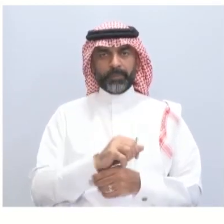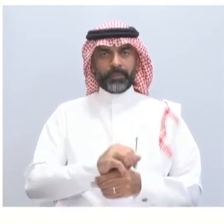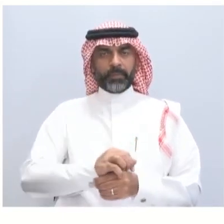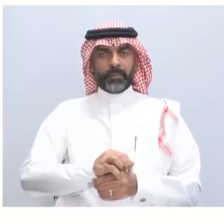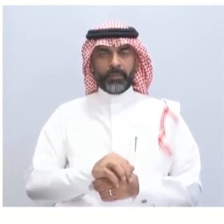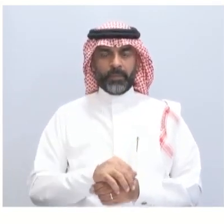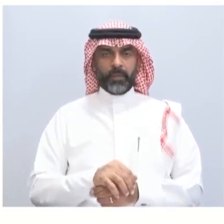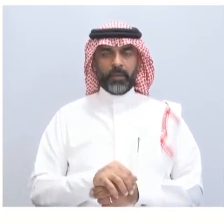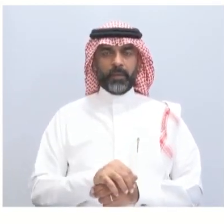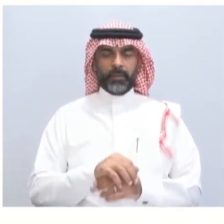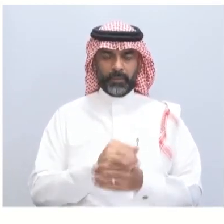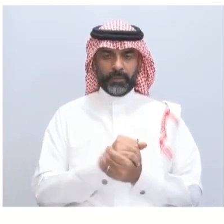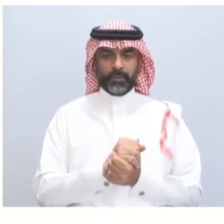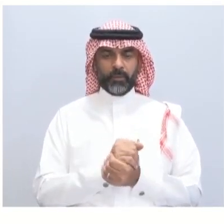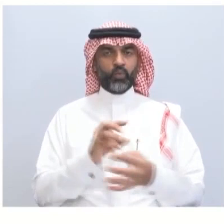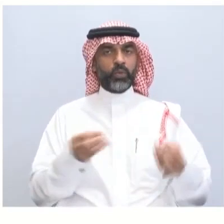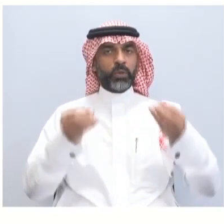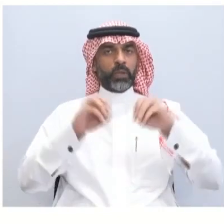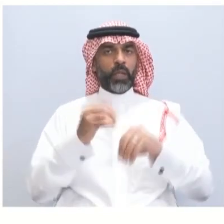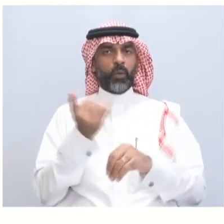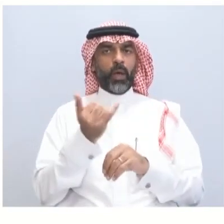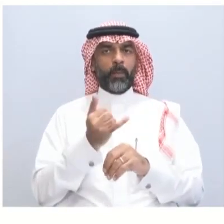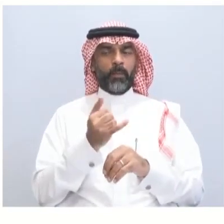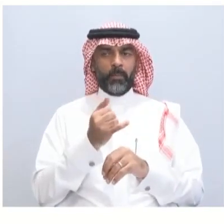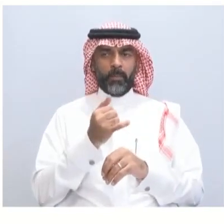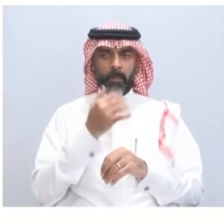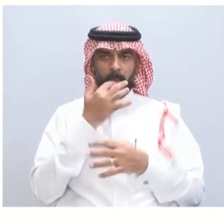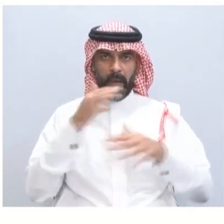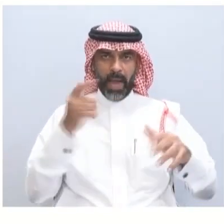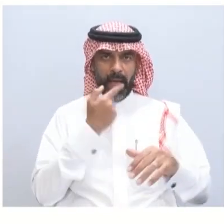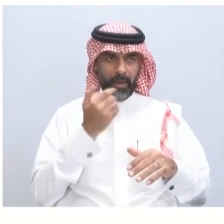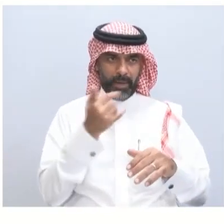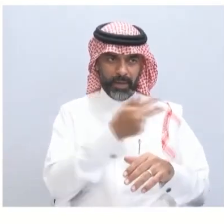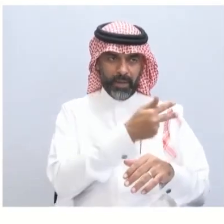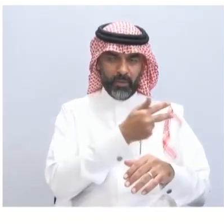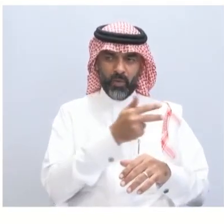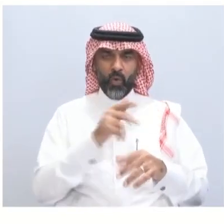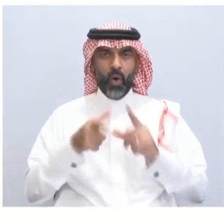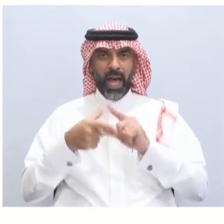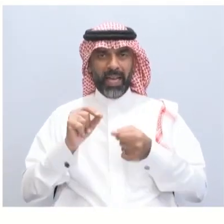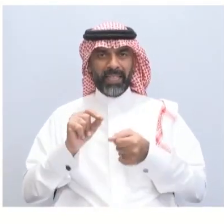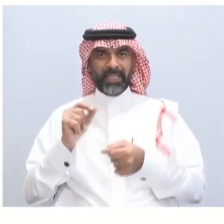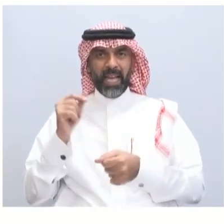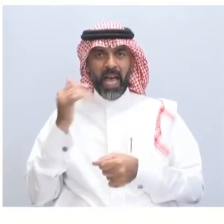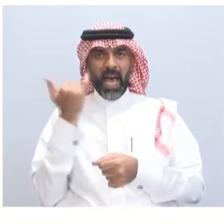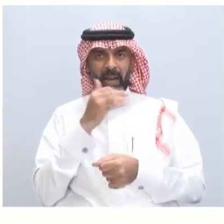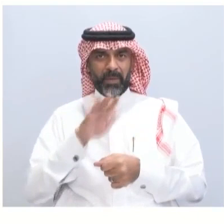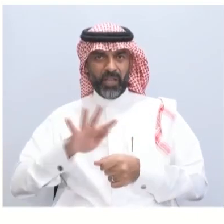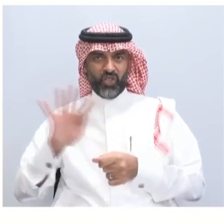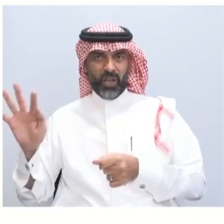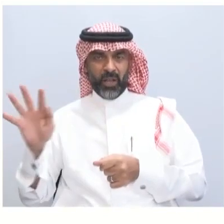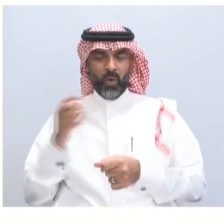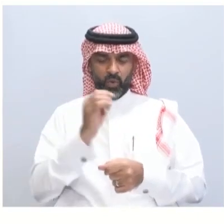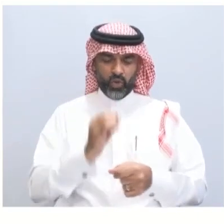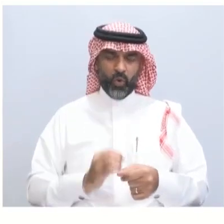موقعها اهميه عظمى البحار هي البحر الاحمر في الغرب والخليج العربي في الشرق وبحر العرب